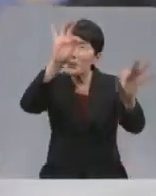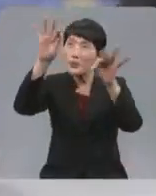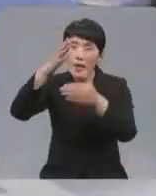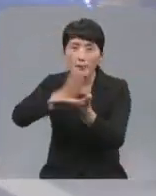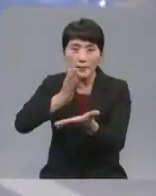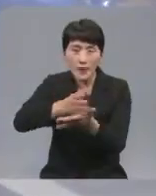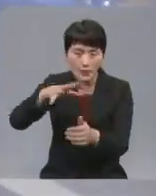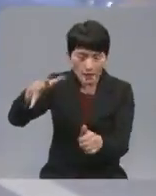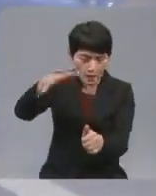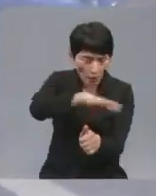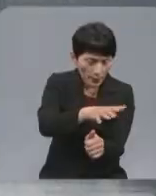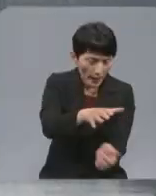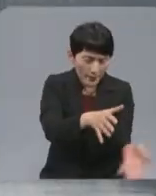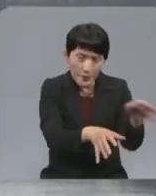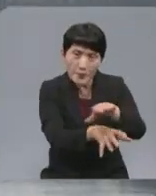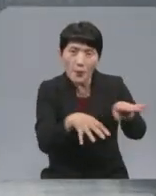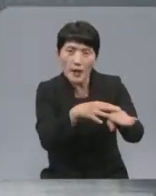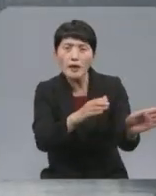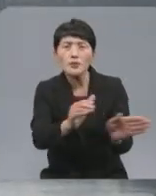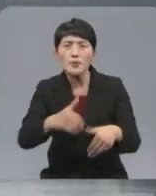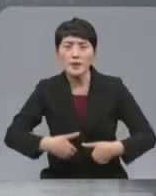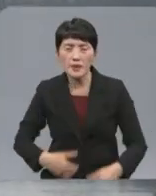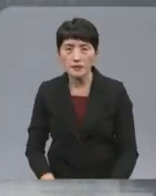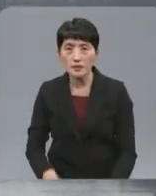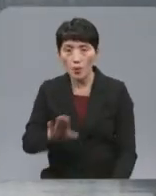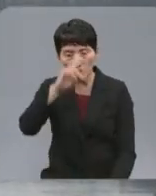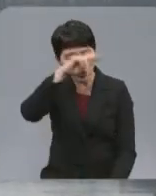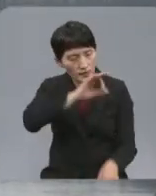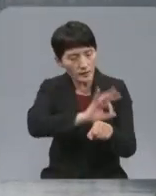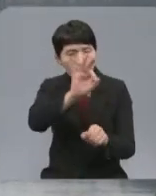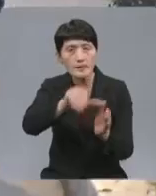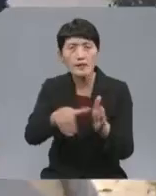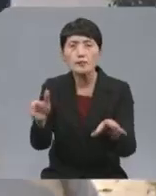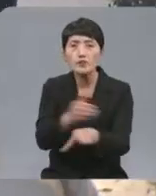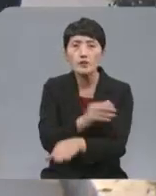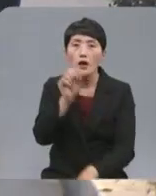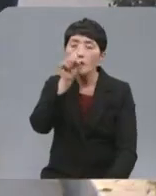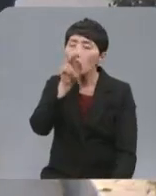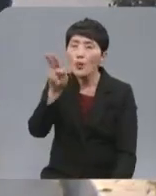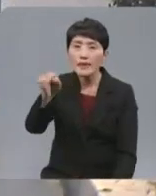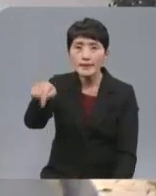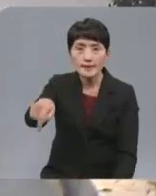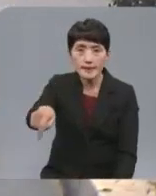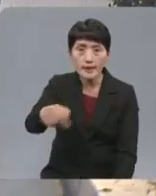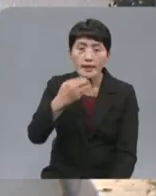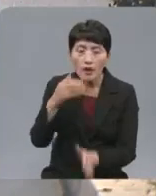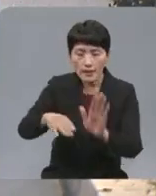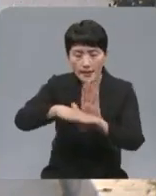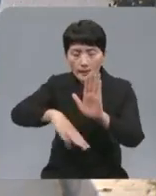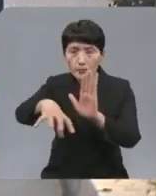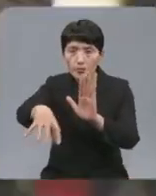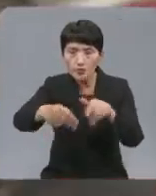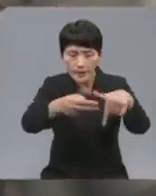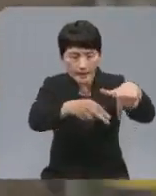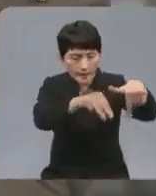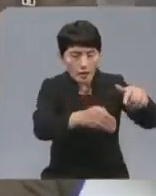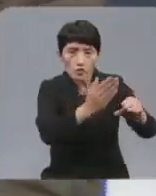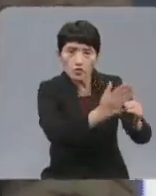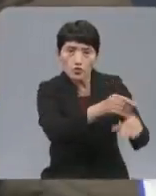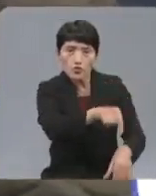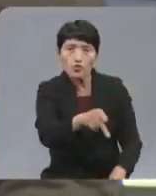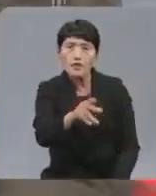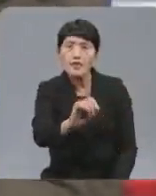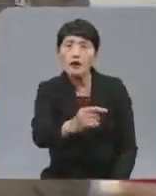из-за густой пыли на дорогах может быть плохая видимость и в этой связи водителей призывают Быть предельно